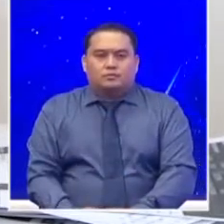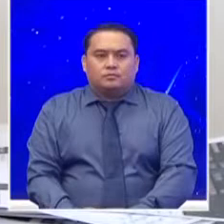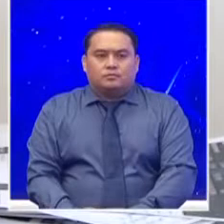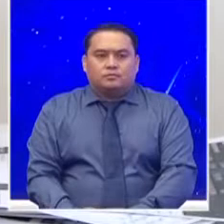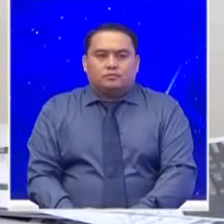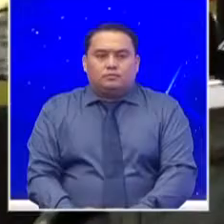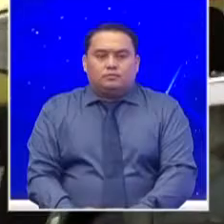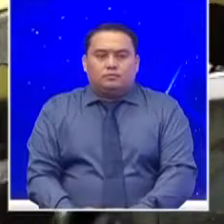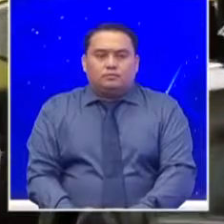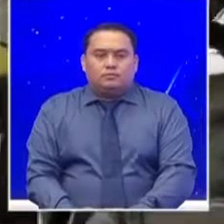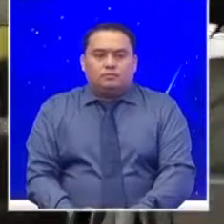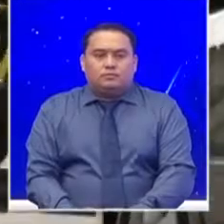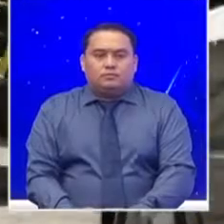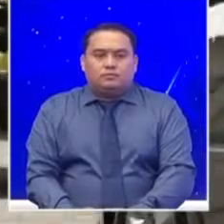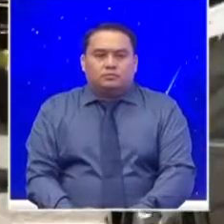болеет, заработал.